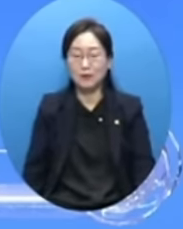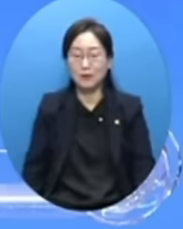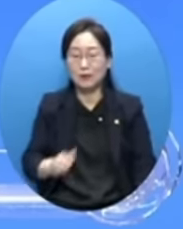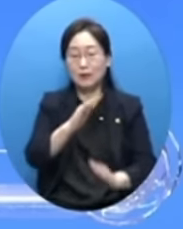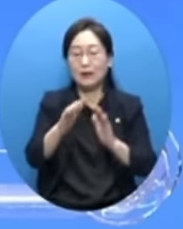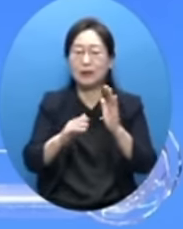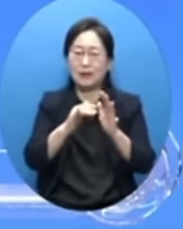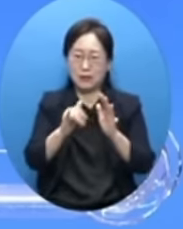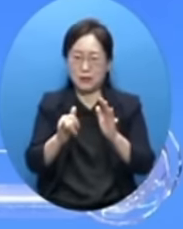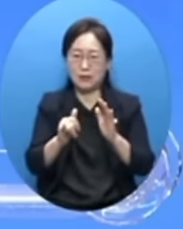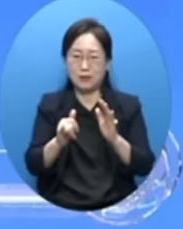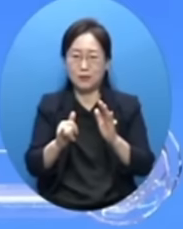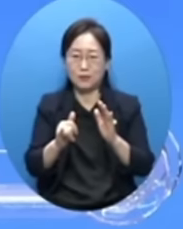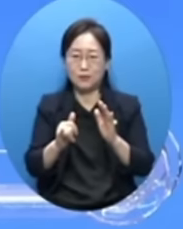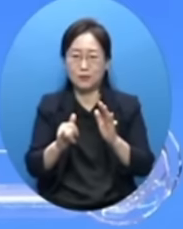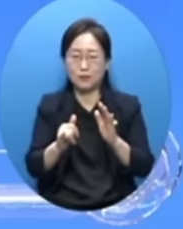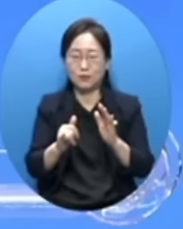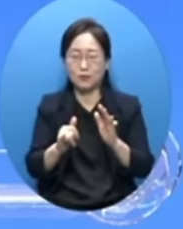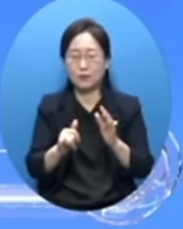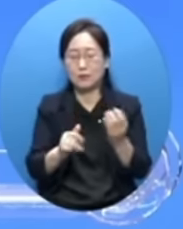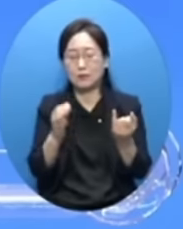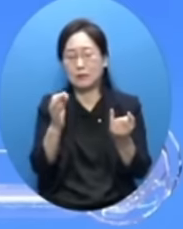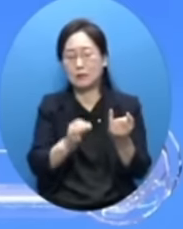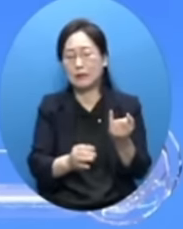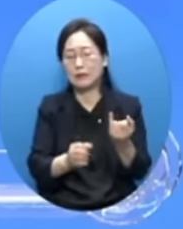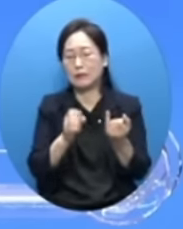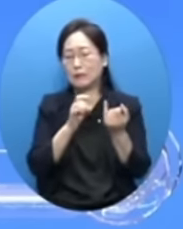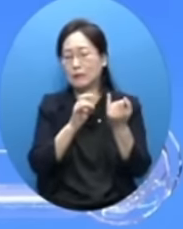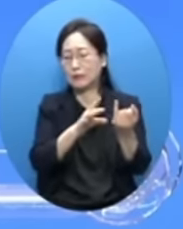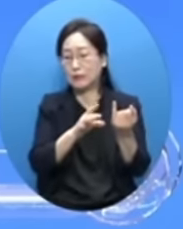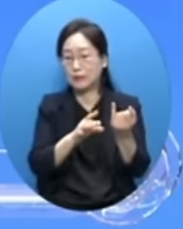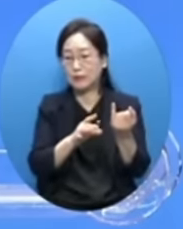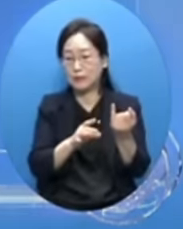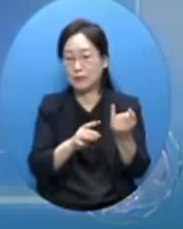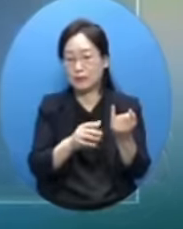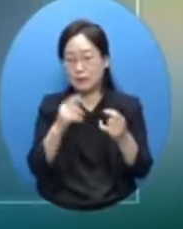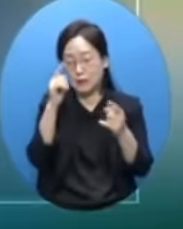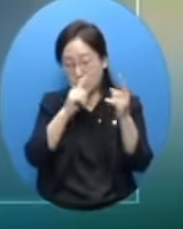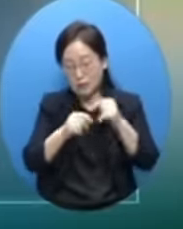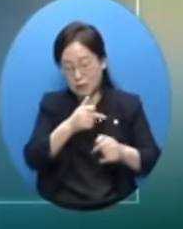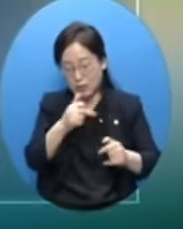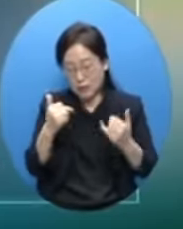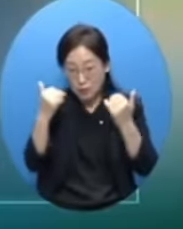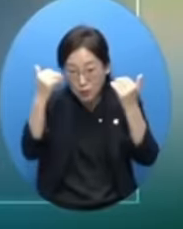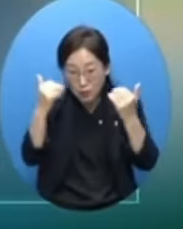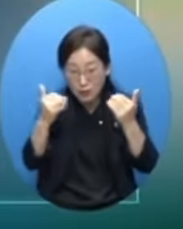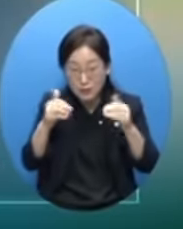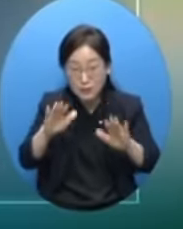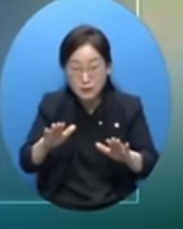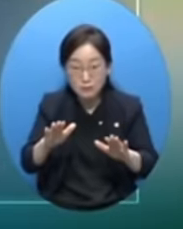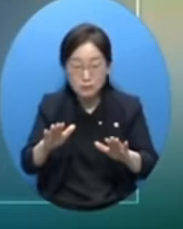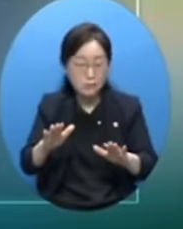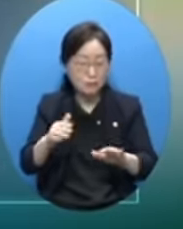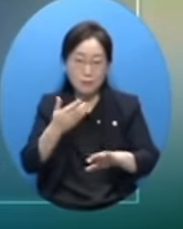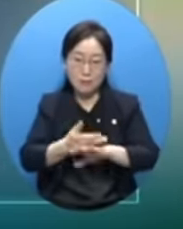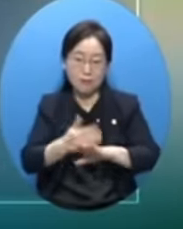가족으로부터 버림을 받아서 큰 상처 속에 자라난, 그러나 지금은 영적 거인이 된